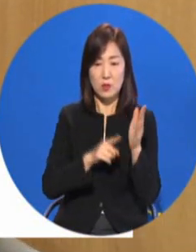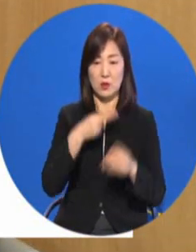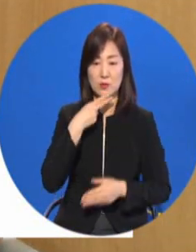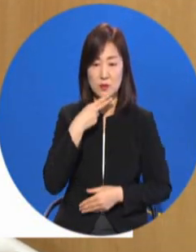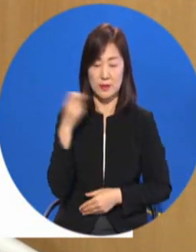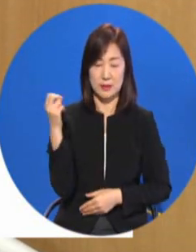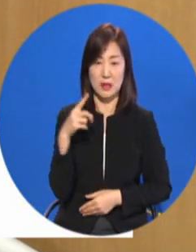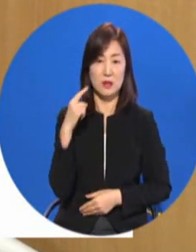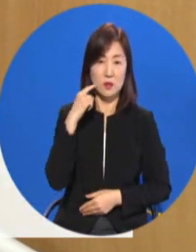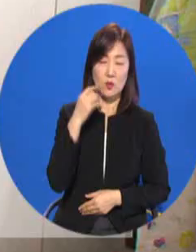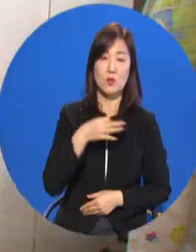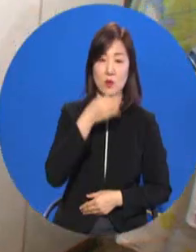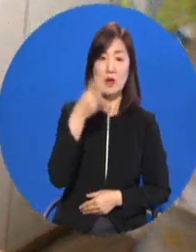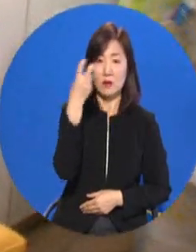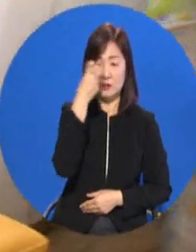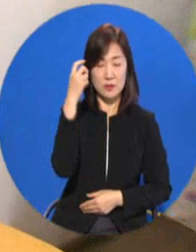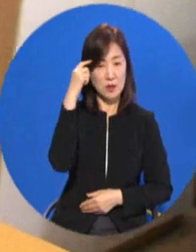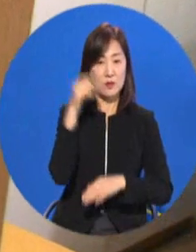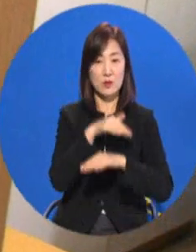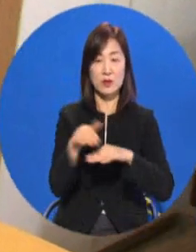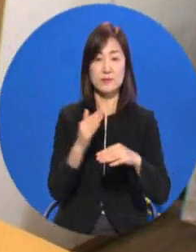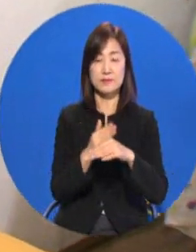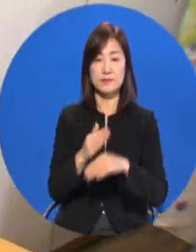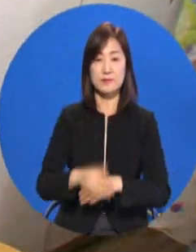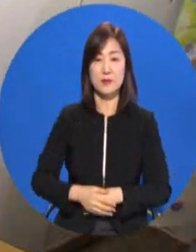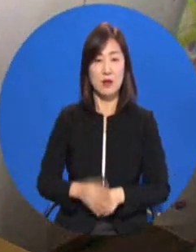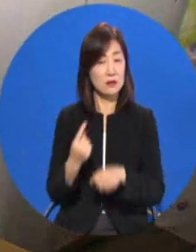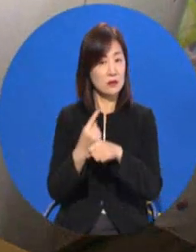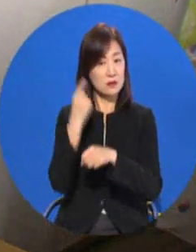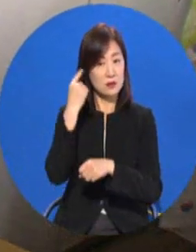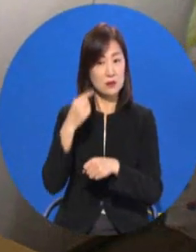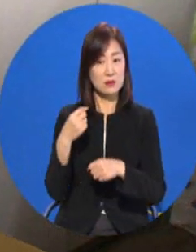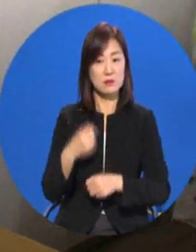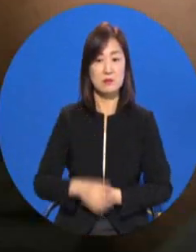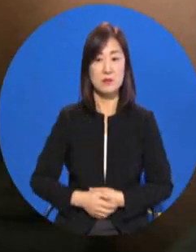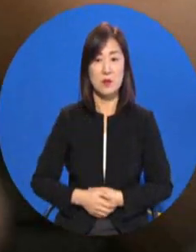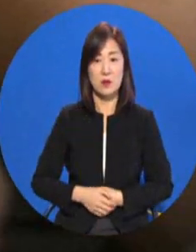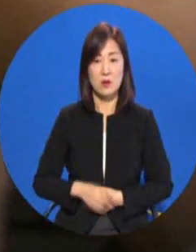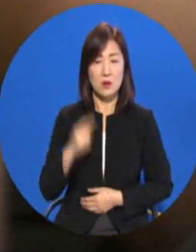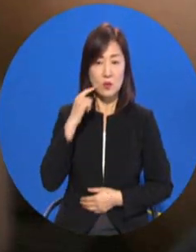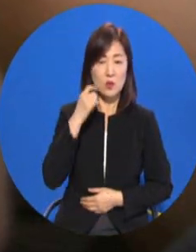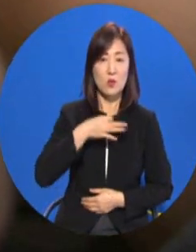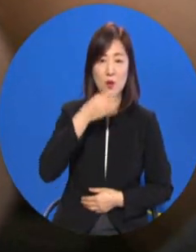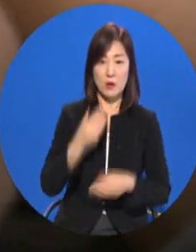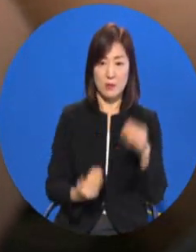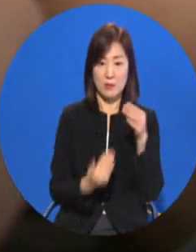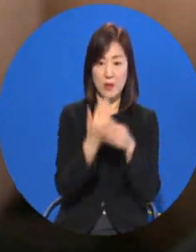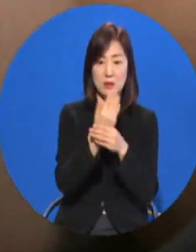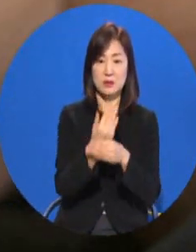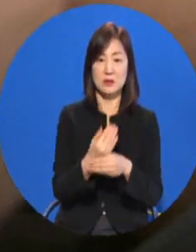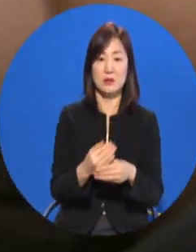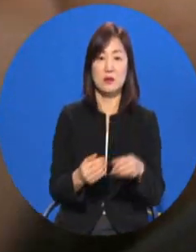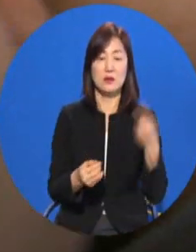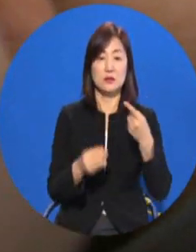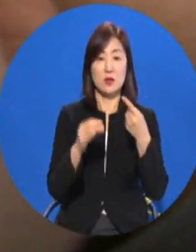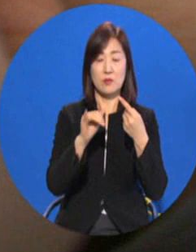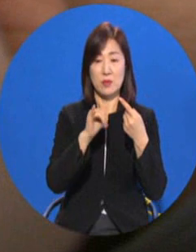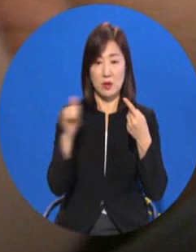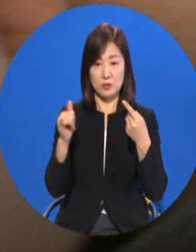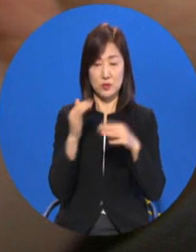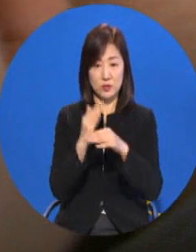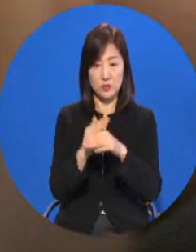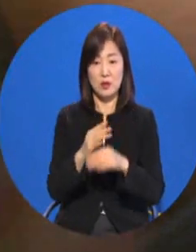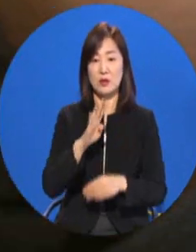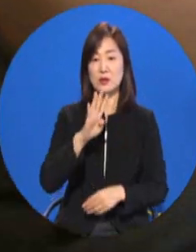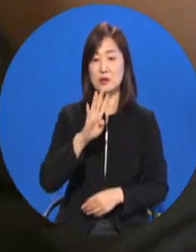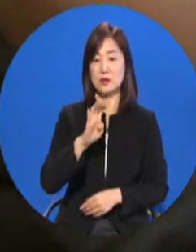다시 한번 해보려고 하고 있습니다 지난 연말 한 주가 간 발생한 전체 독감 의심환자 는 인구 천 명당 49.3 명이지만